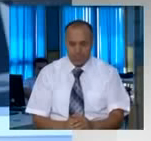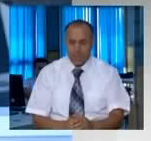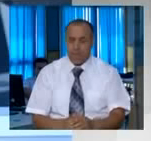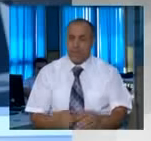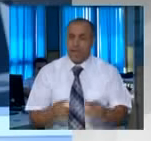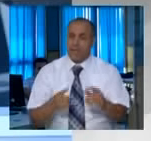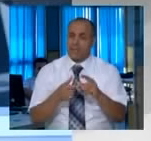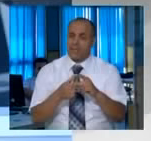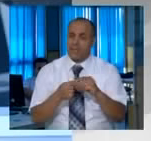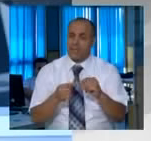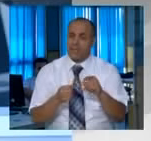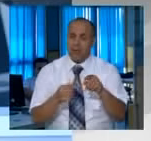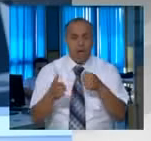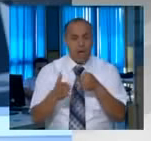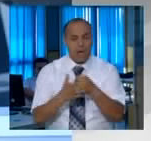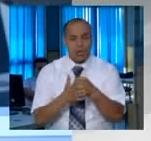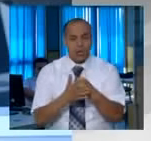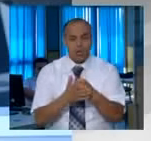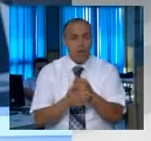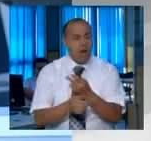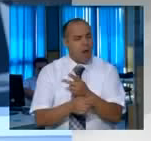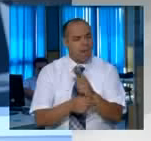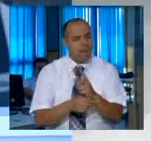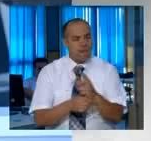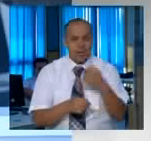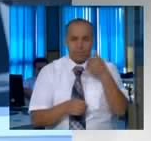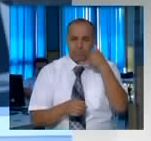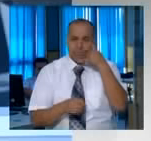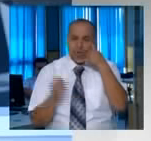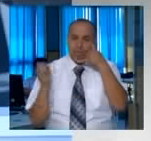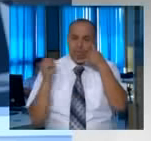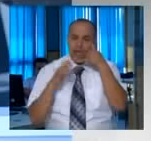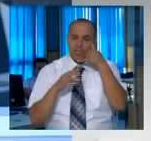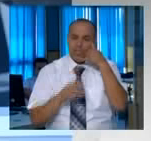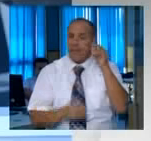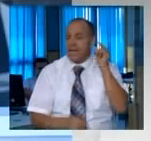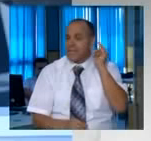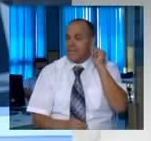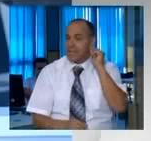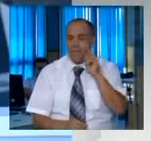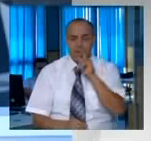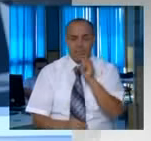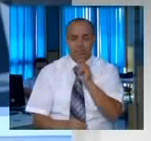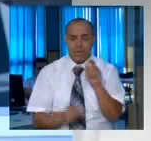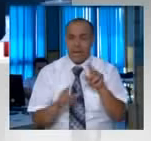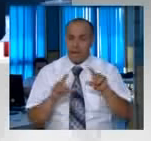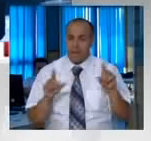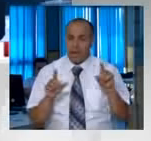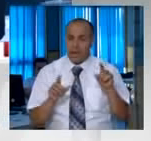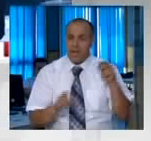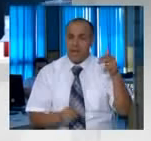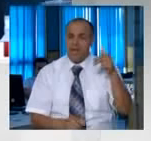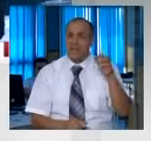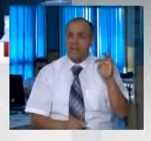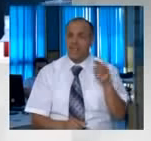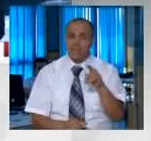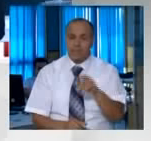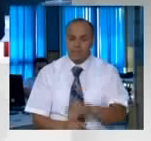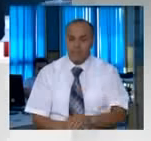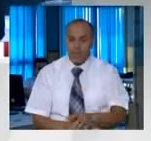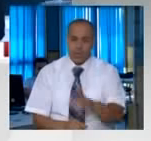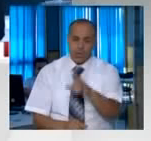وللمزيد حول هذا الحادث المروع تنضم إلينا مباشرة من القصرين مراسلة الأخبار نادية رتيبي.